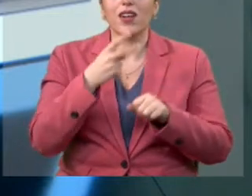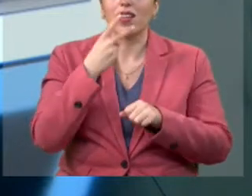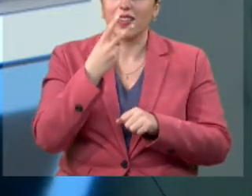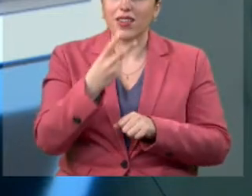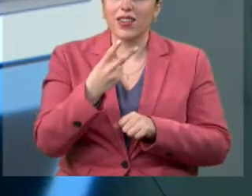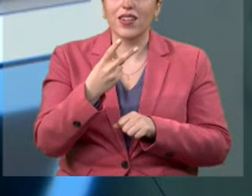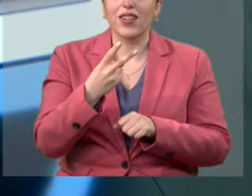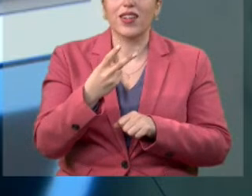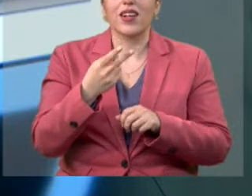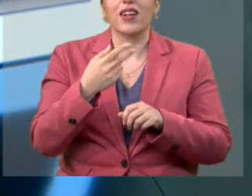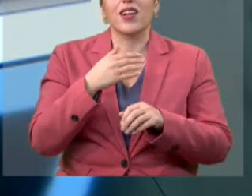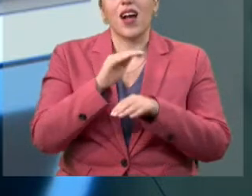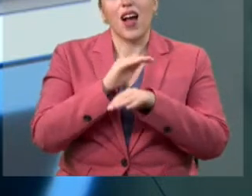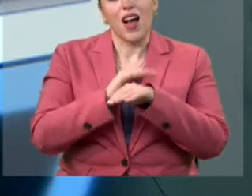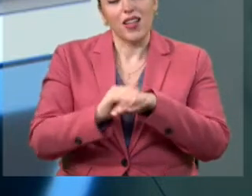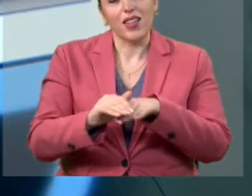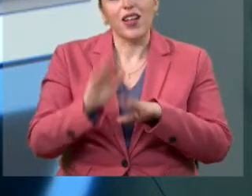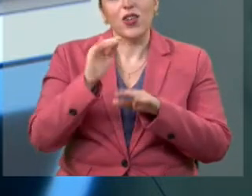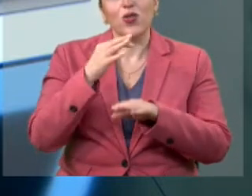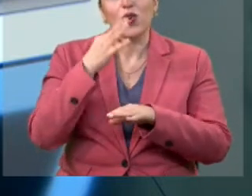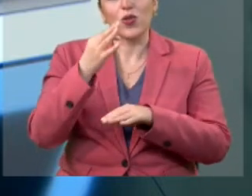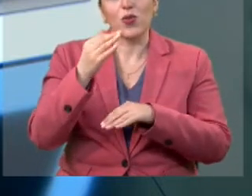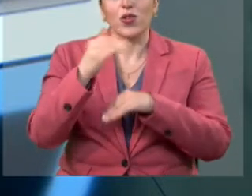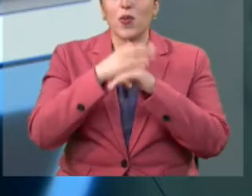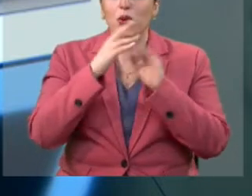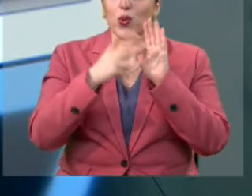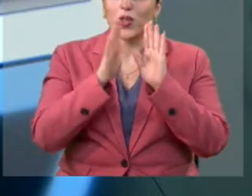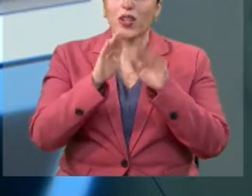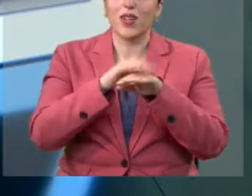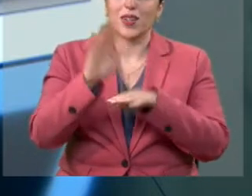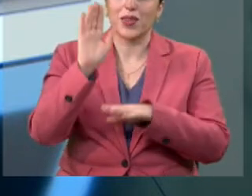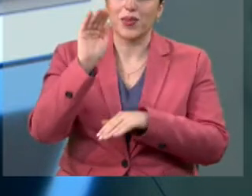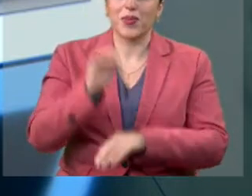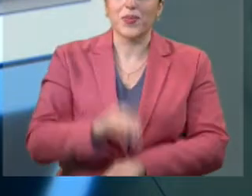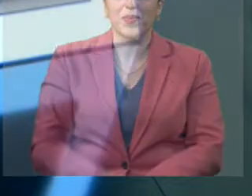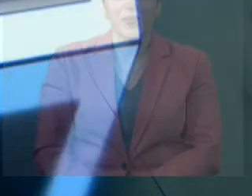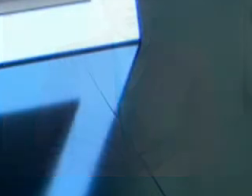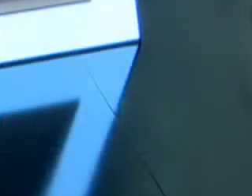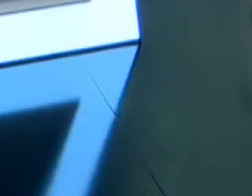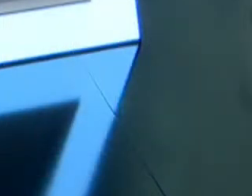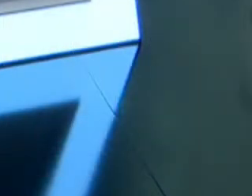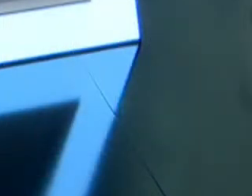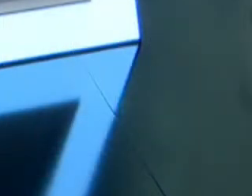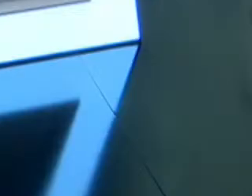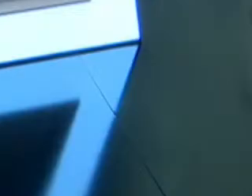ցանցերի էջերից։ Իսկ ես ձեզ հրաժեշտ եմ տալիս, մինչև երեկոյան 8-ը կհանդիպենք։